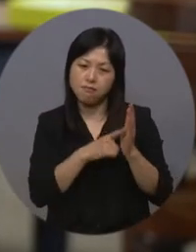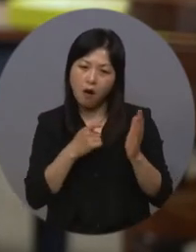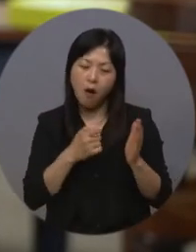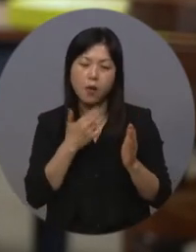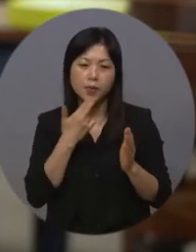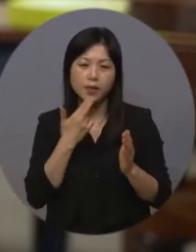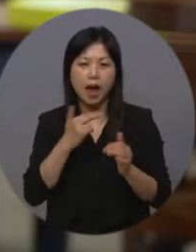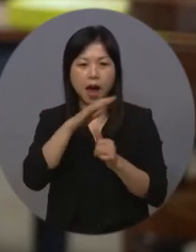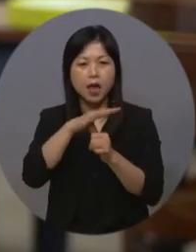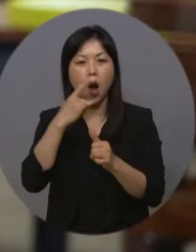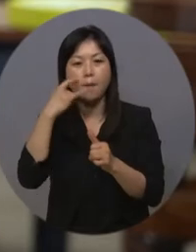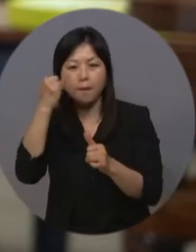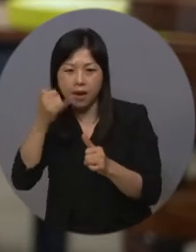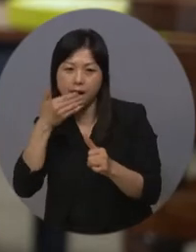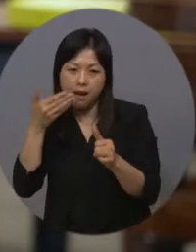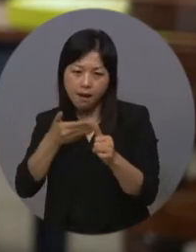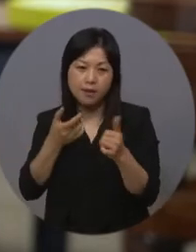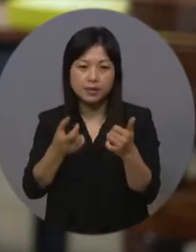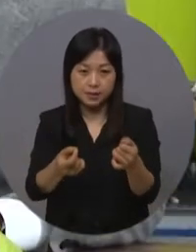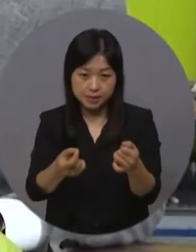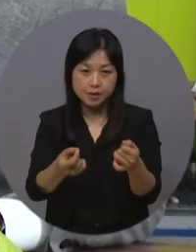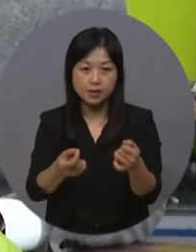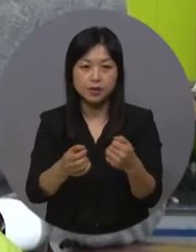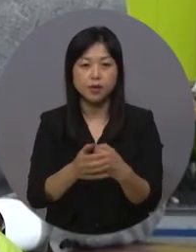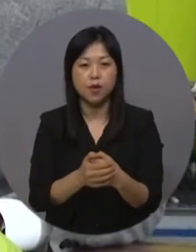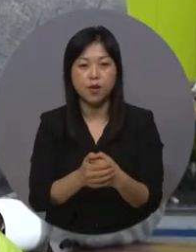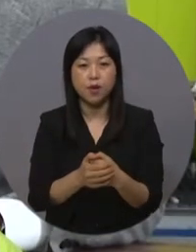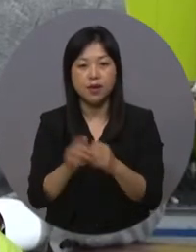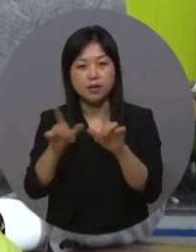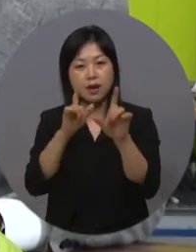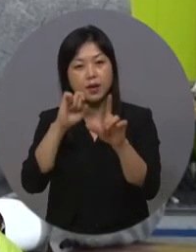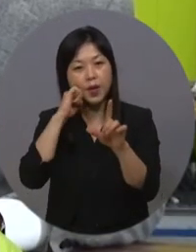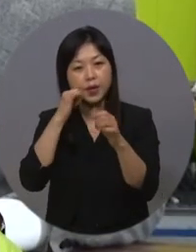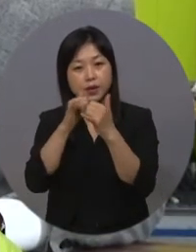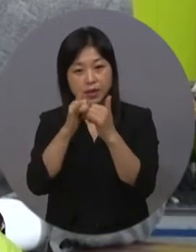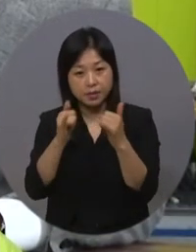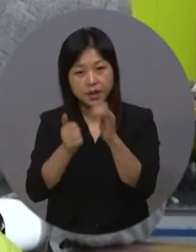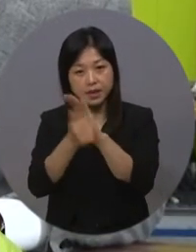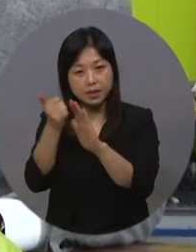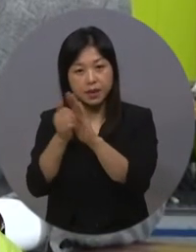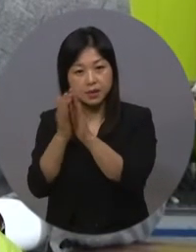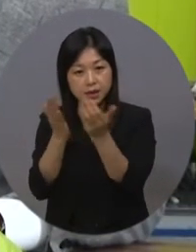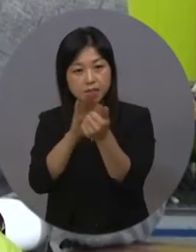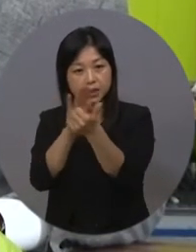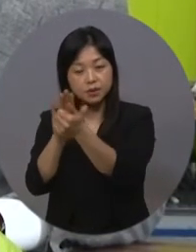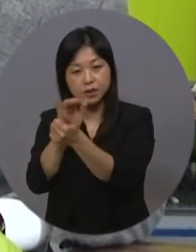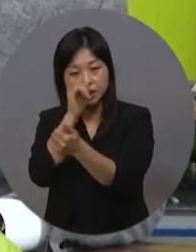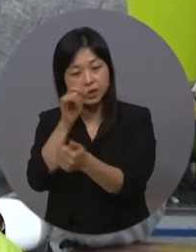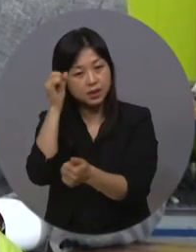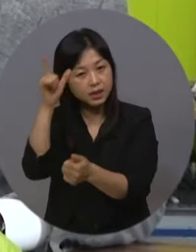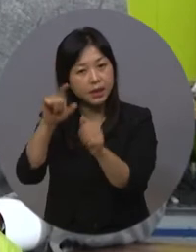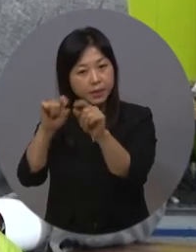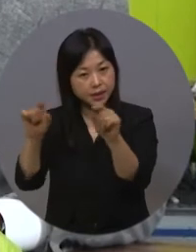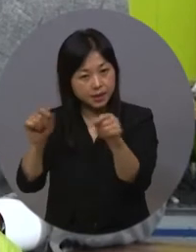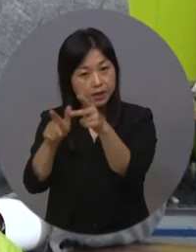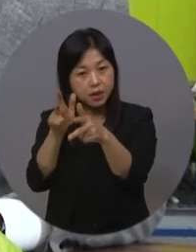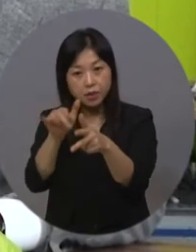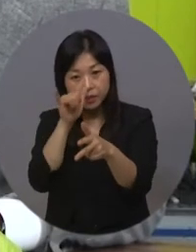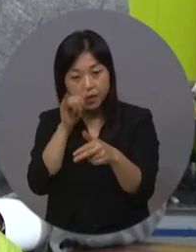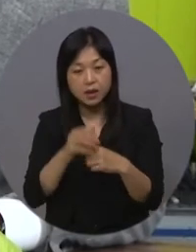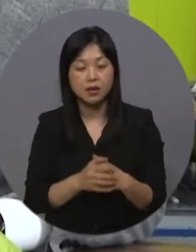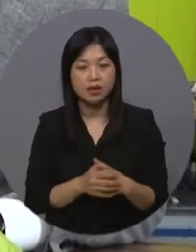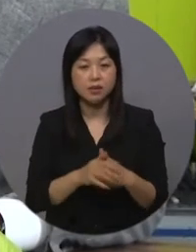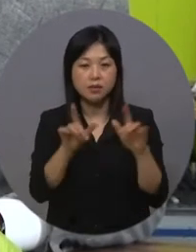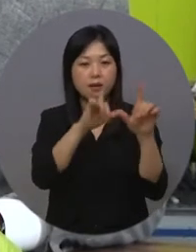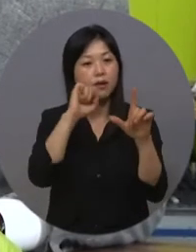그 취약계층 아동들에게 희망 도서를 지원하는 지희 반찬. 네. 예, 이런 사업들인데요. 이 외에도 그 취약계층을 위한